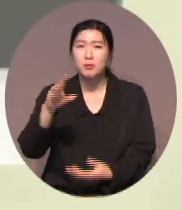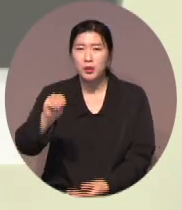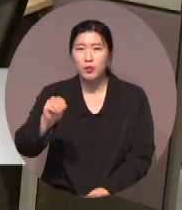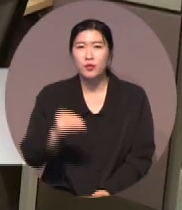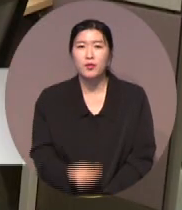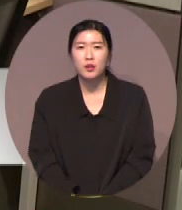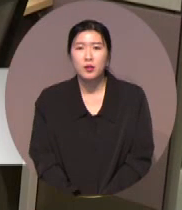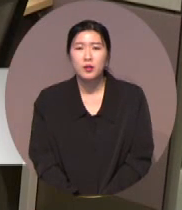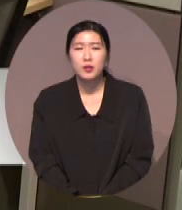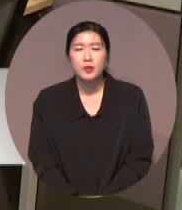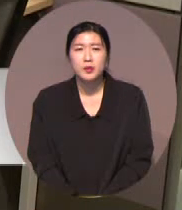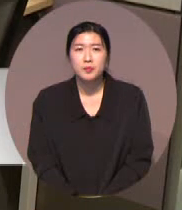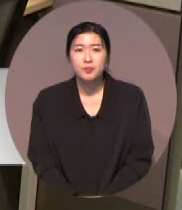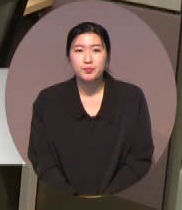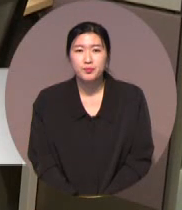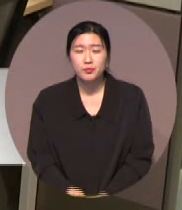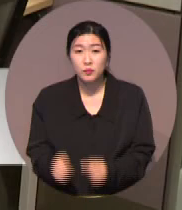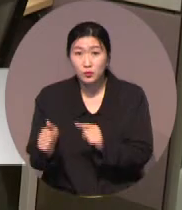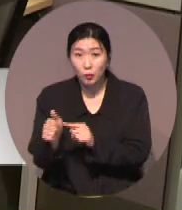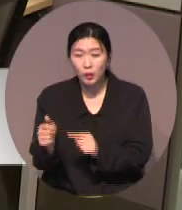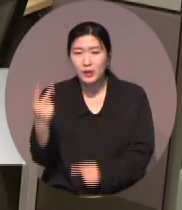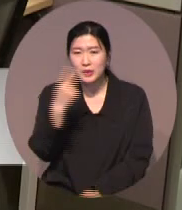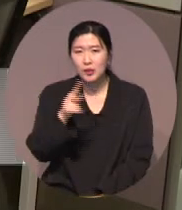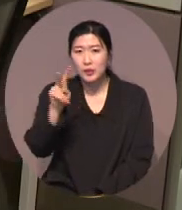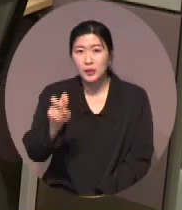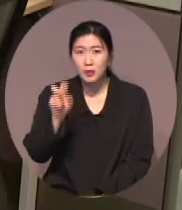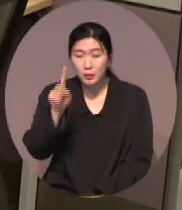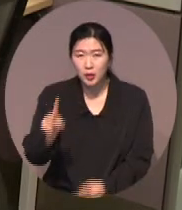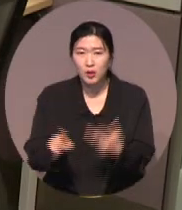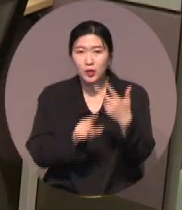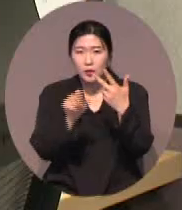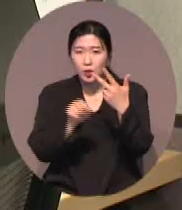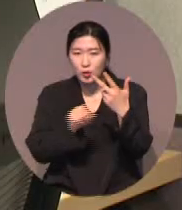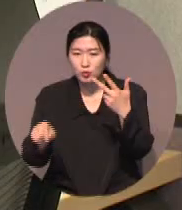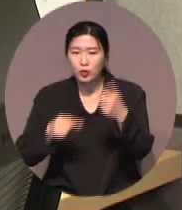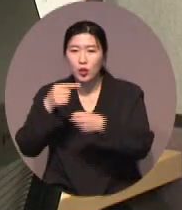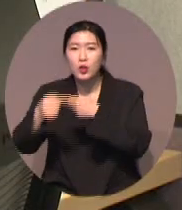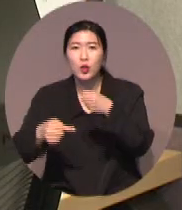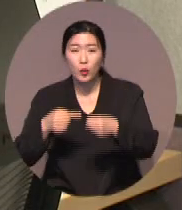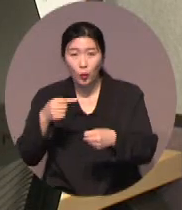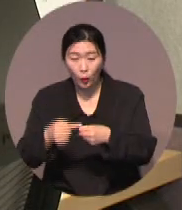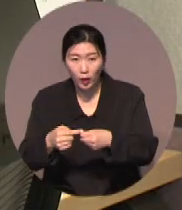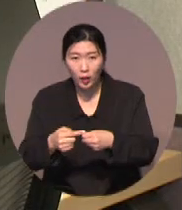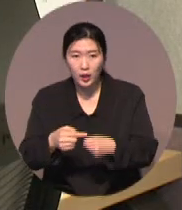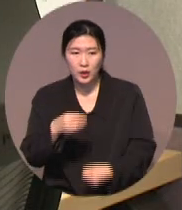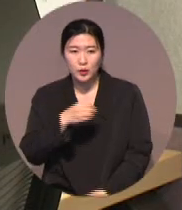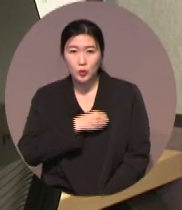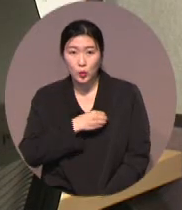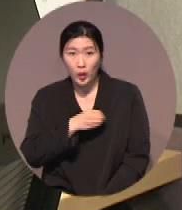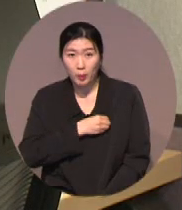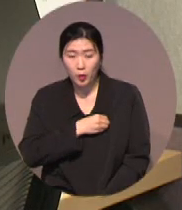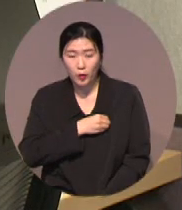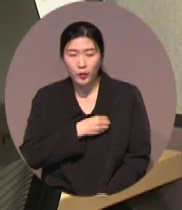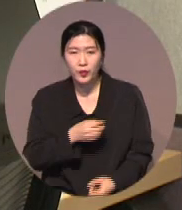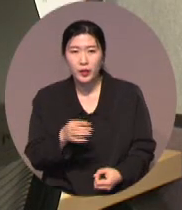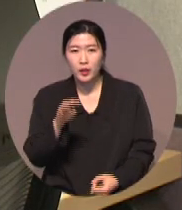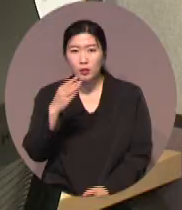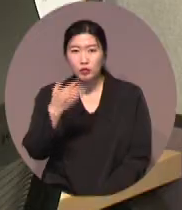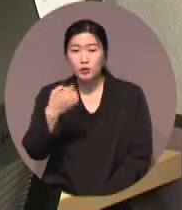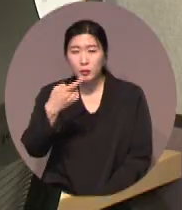혐의를 받고 있습니다 또 지난 2021년 7월부터 1년여간 조합원 등 10명에게 사비로